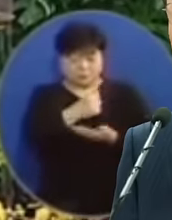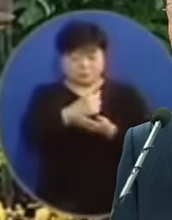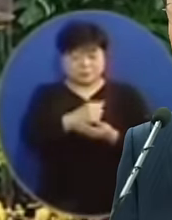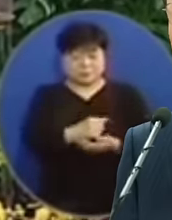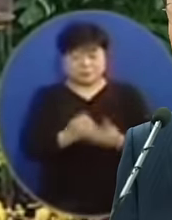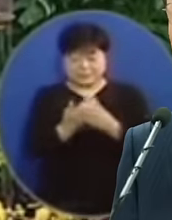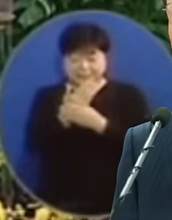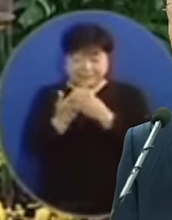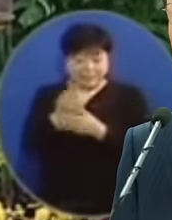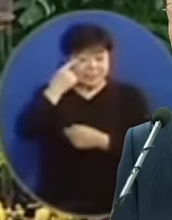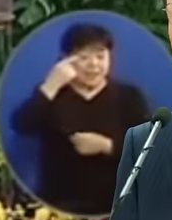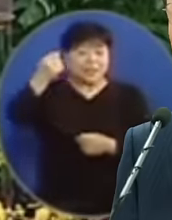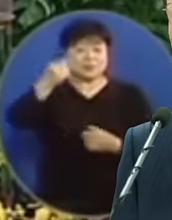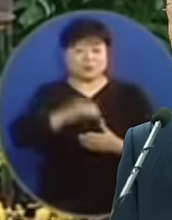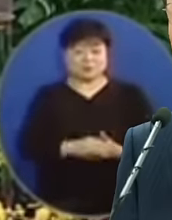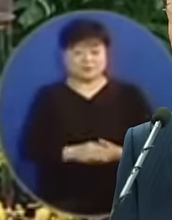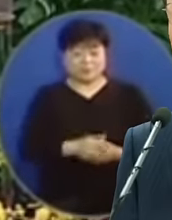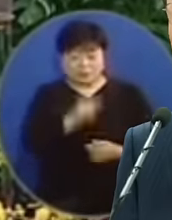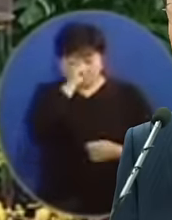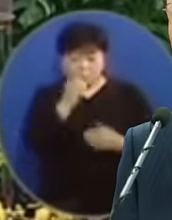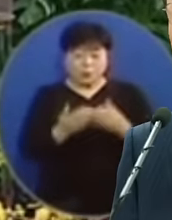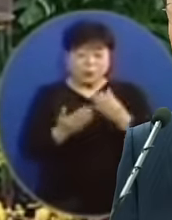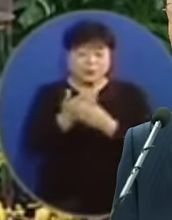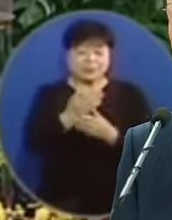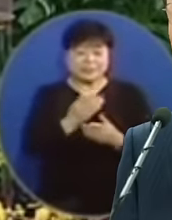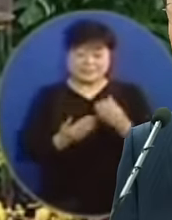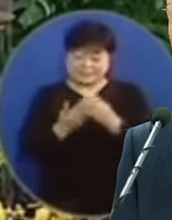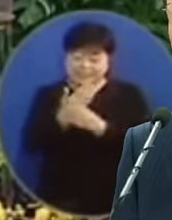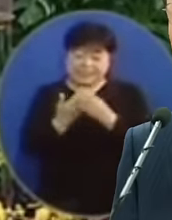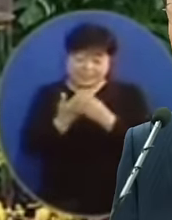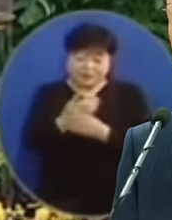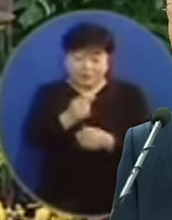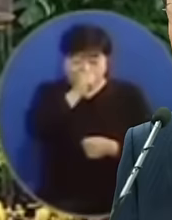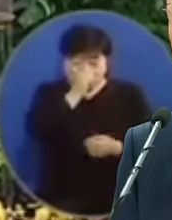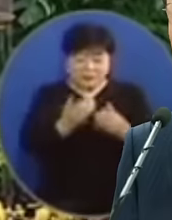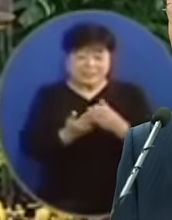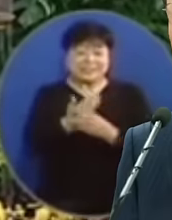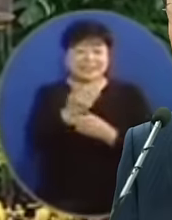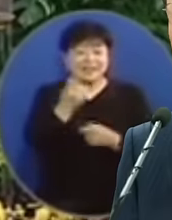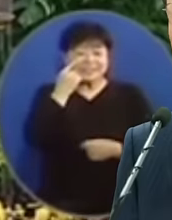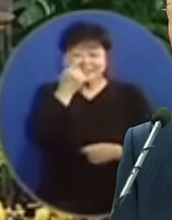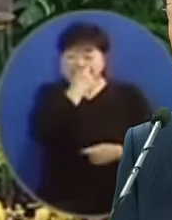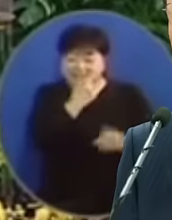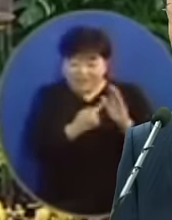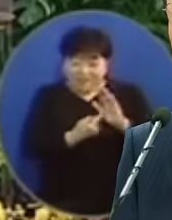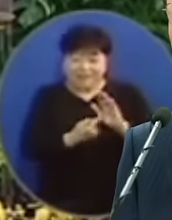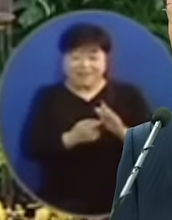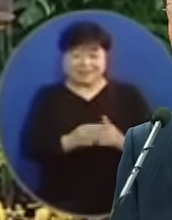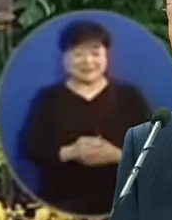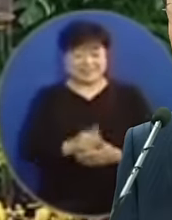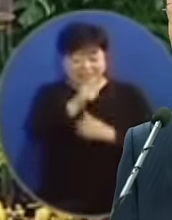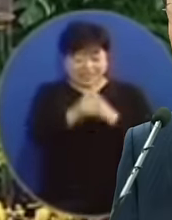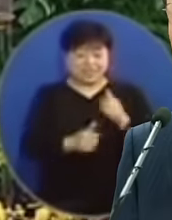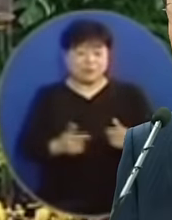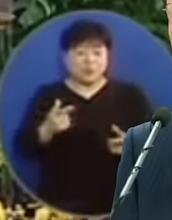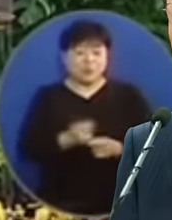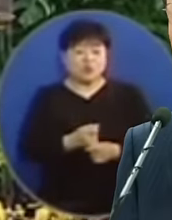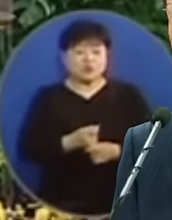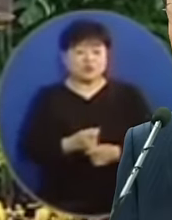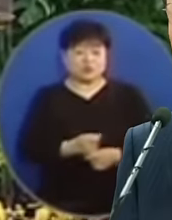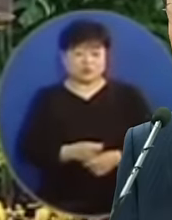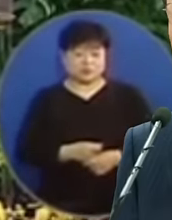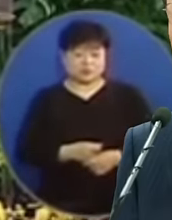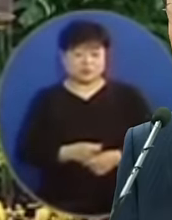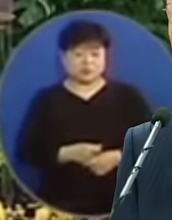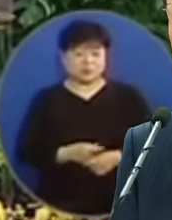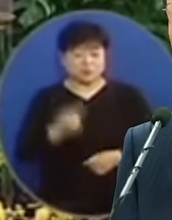생각해야 되는 것입니다. 좋은 일이 자꾸 생기는 것은 좋은 일이 일어날 징조입니다. 하나님은 원수의 목전에서